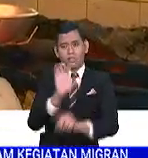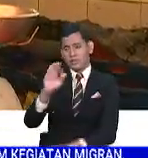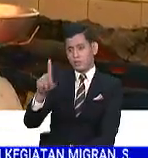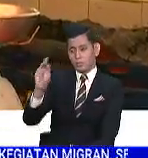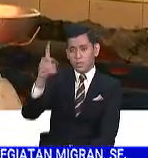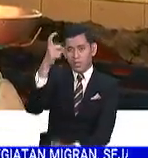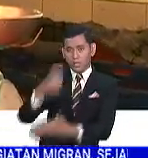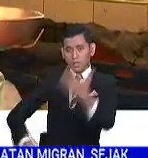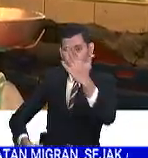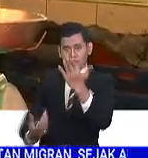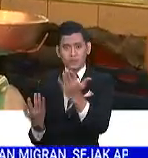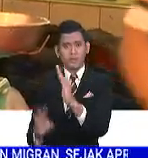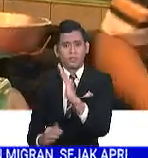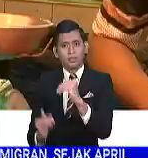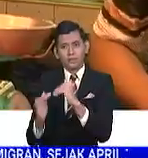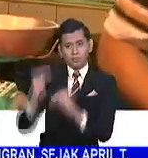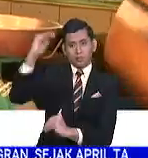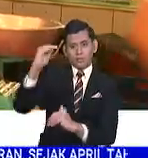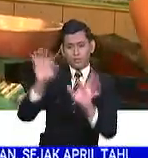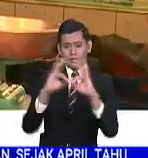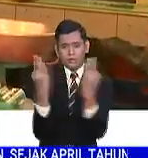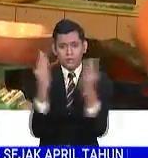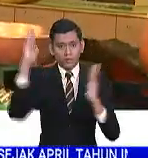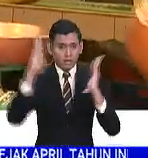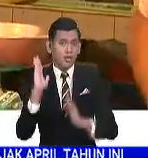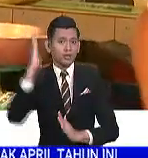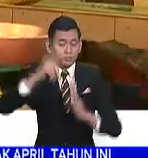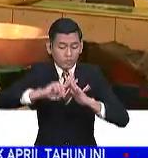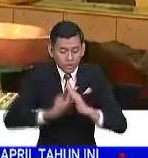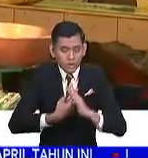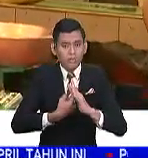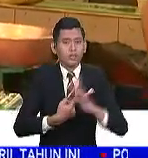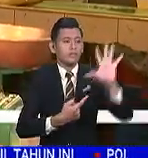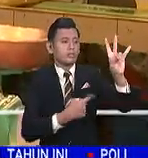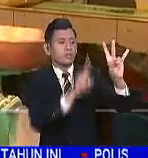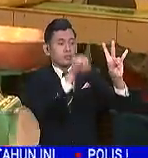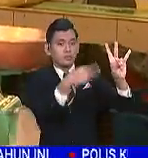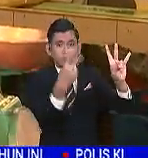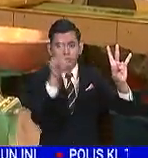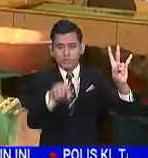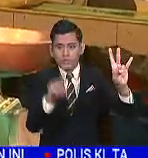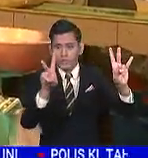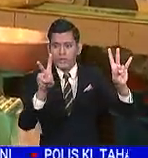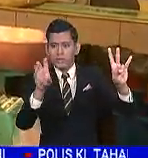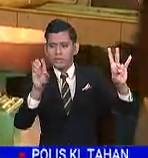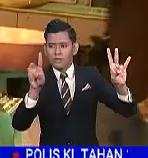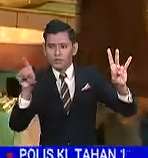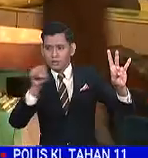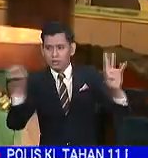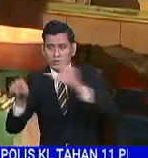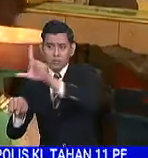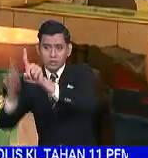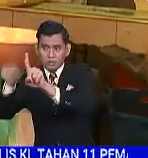harga maksimum keluarga Malaysia yang akan dikuatkuasakan bermula 7 Disember sehingga 31 Disember